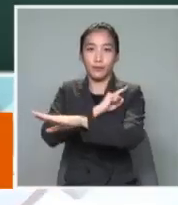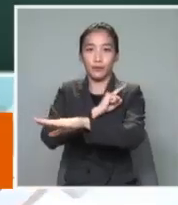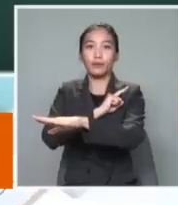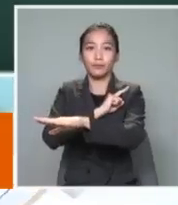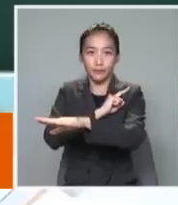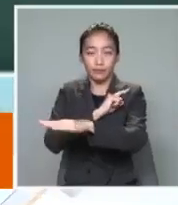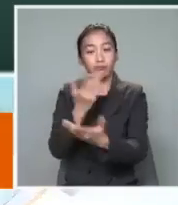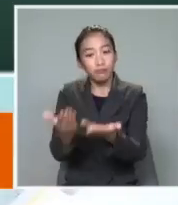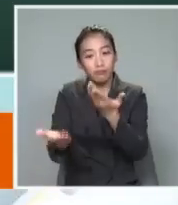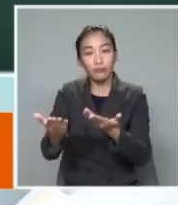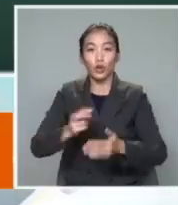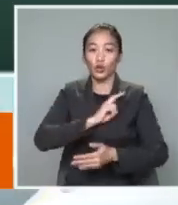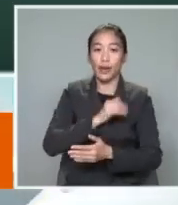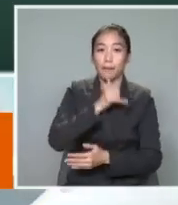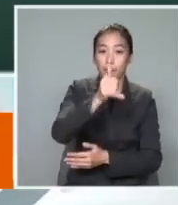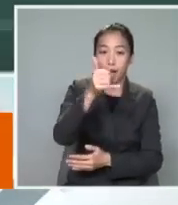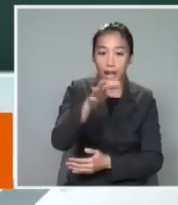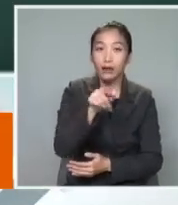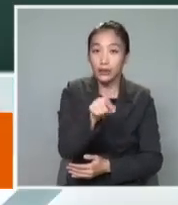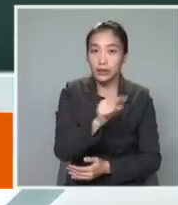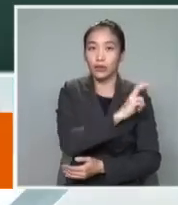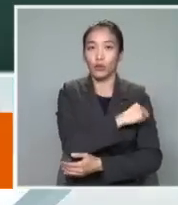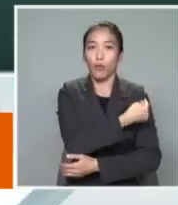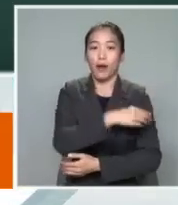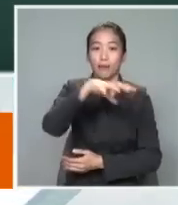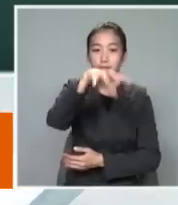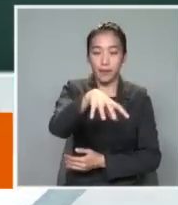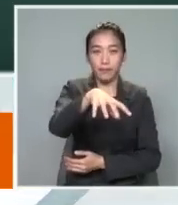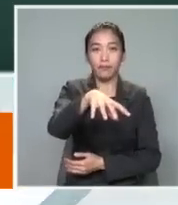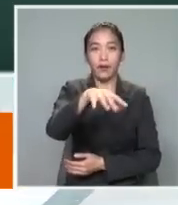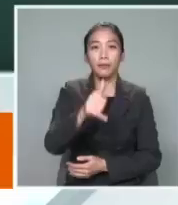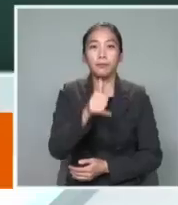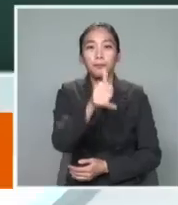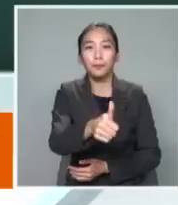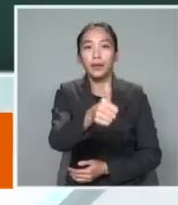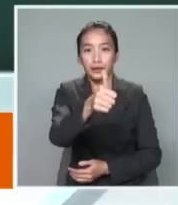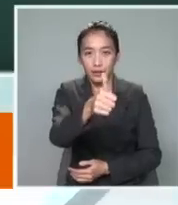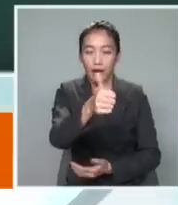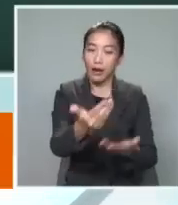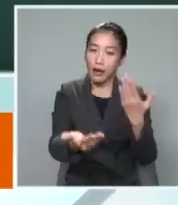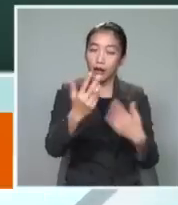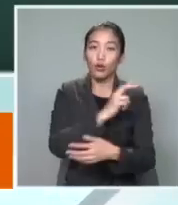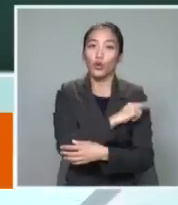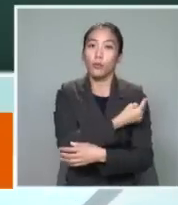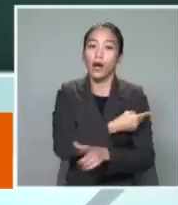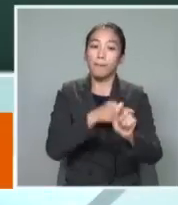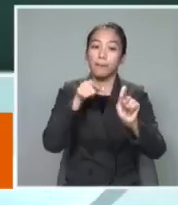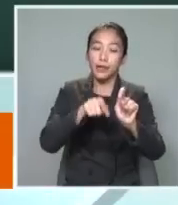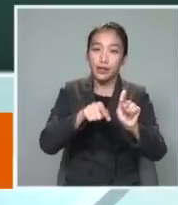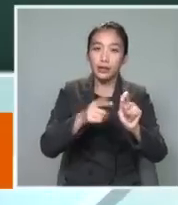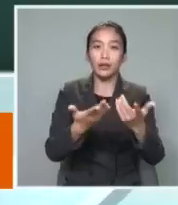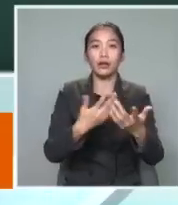หรือท่านจะติดต่อไปยังโรงพยาบาลนะครับที่ทั้งเป็นโรงพยาบาล จังหวัดหรืออำเภอที่ท่านอยู่ด้วยก็ได้นะ